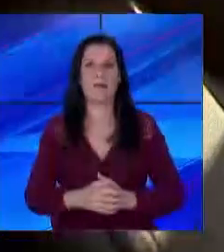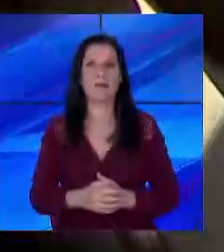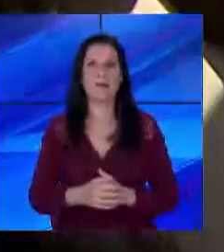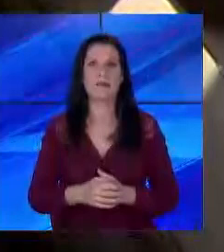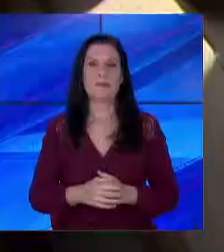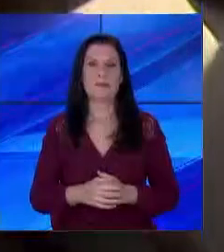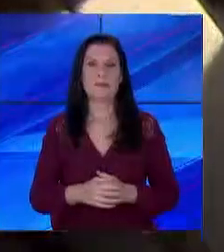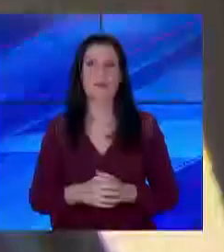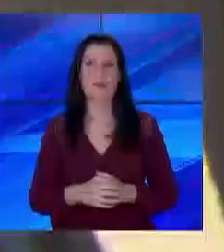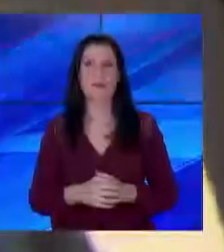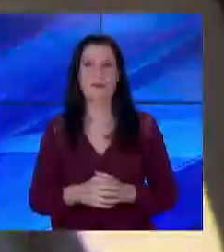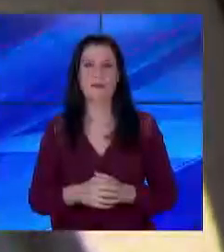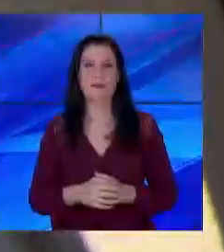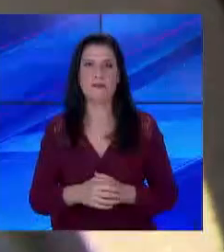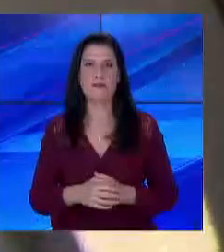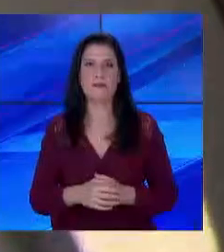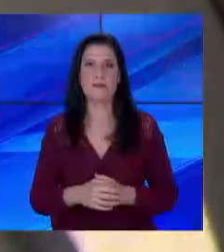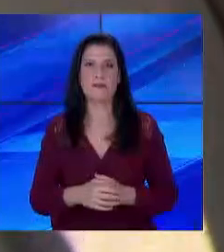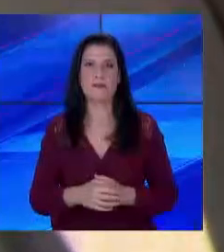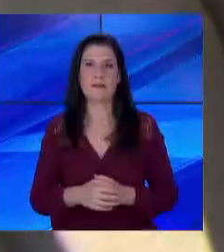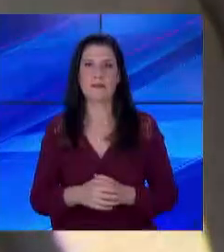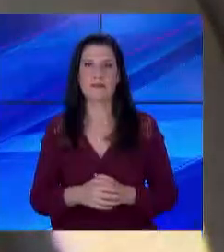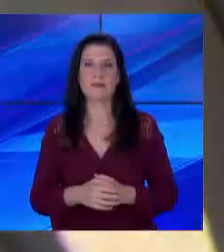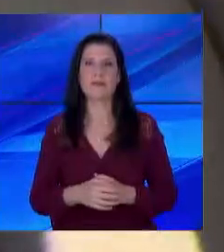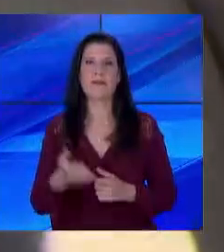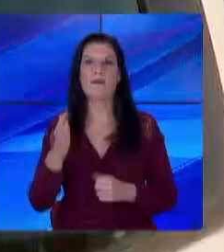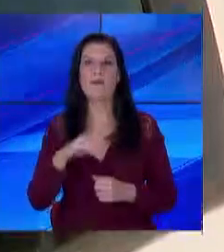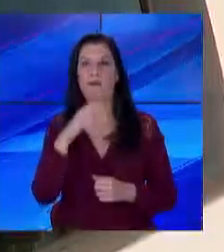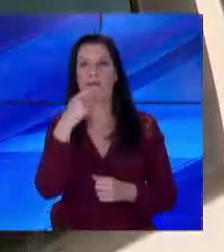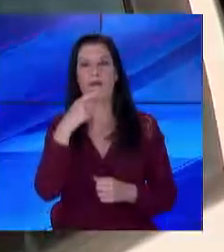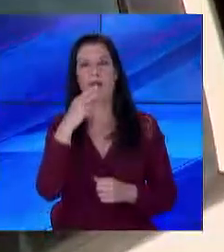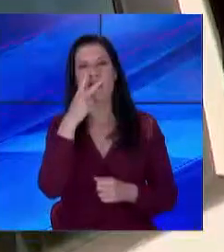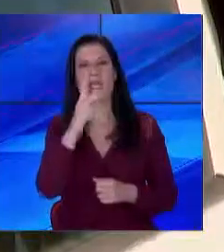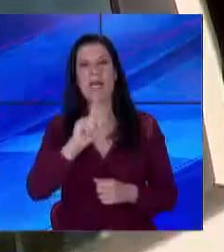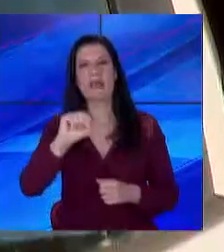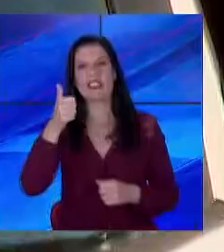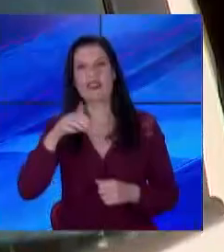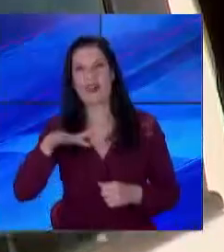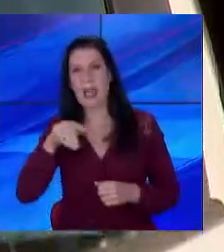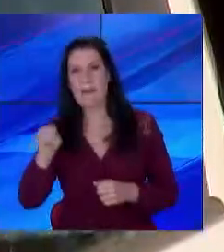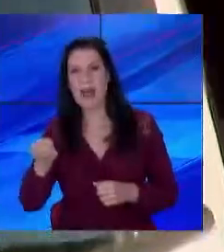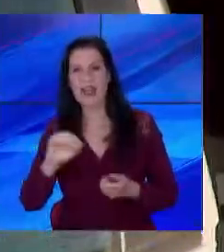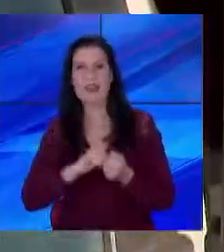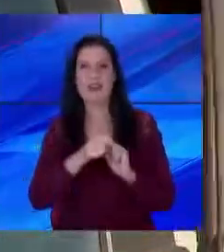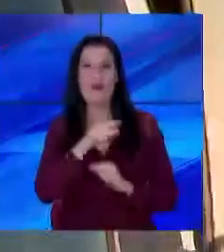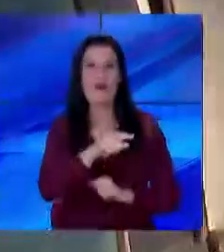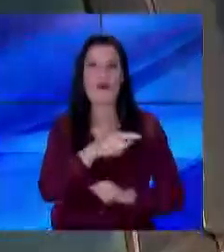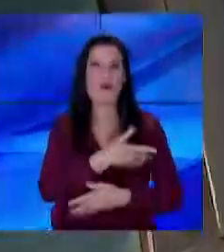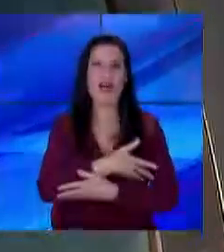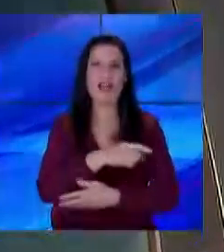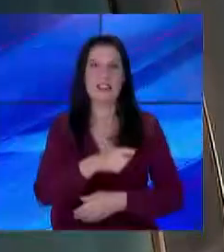בוא נבדוק. נראה מי יתריע קודם. הוא המערכת. ביי ביי קטני.